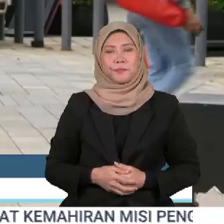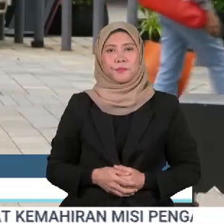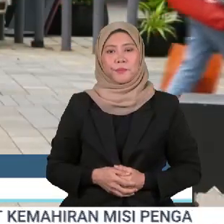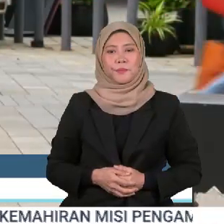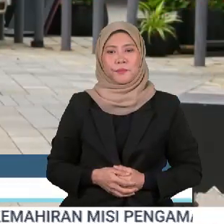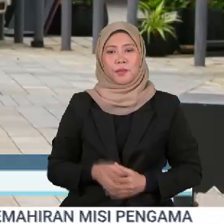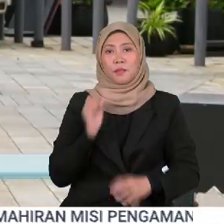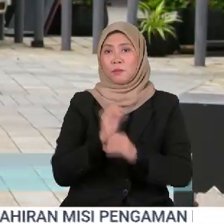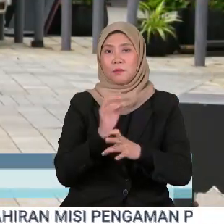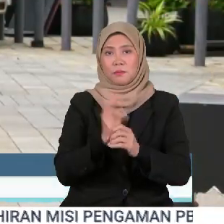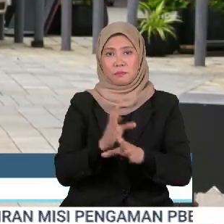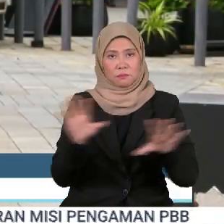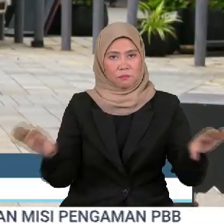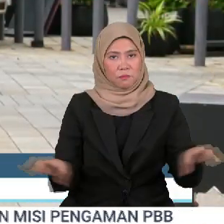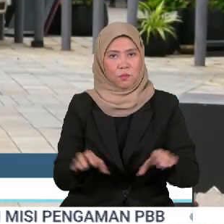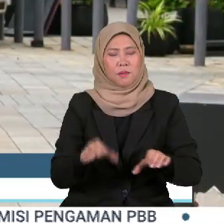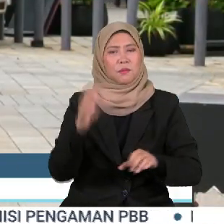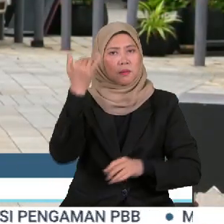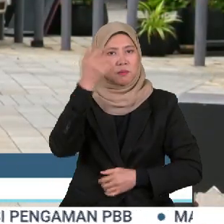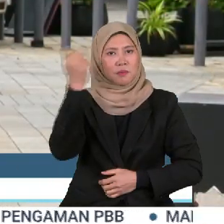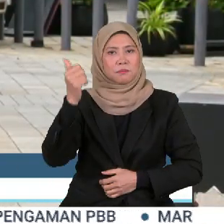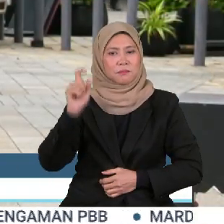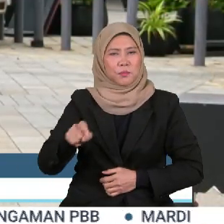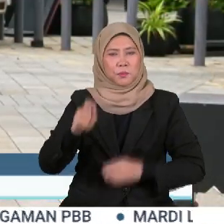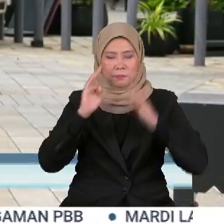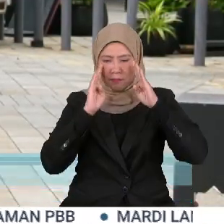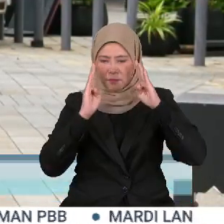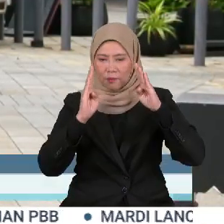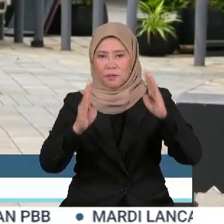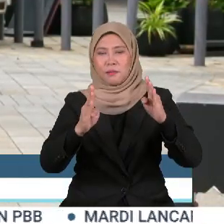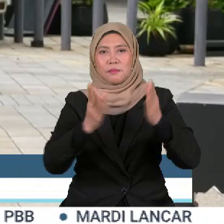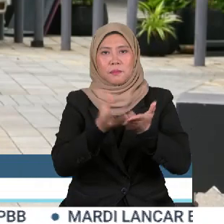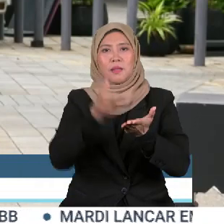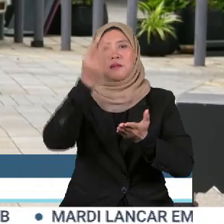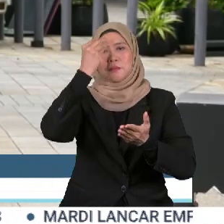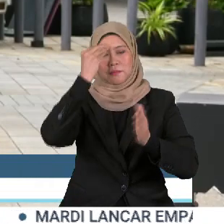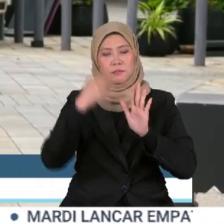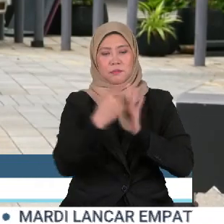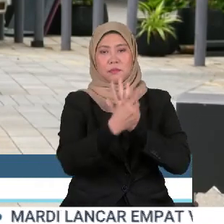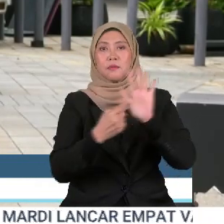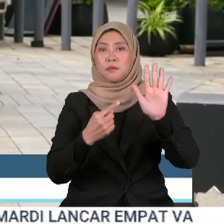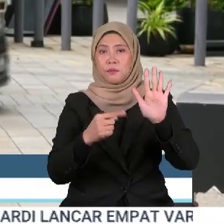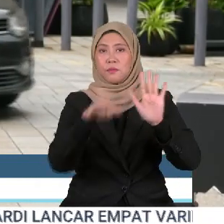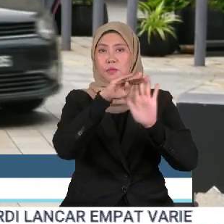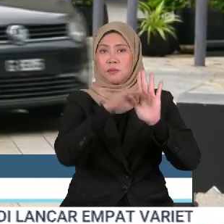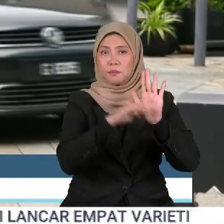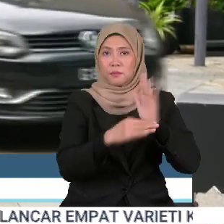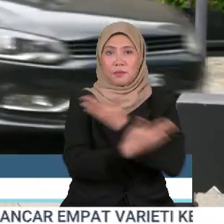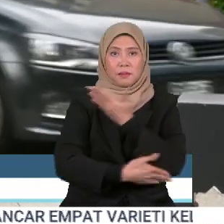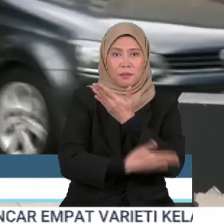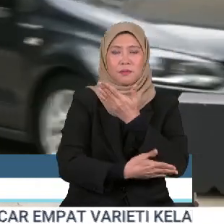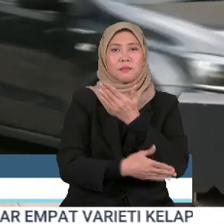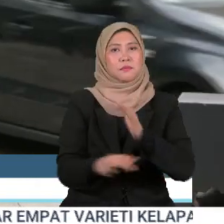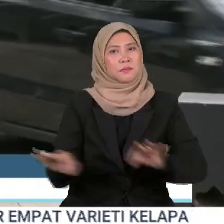Usaha ini dilakukan adalah untuk meningkatkan lagi penghayatan kepada prinsip-prinsip rukun negara yang menjadi salah satu